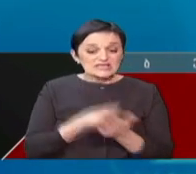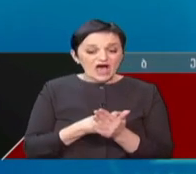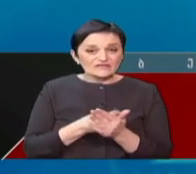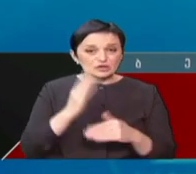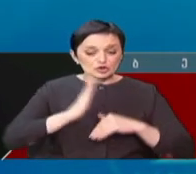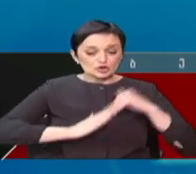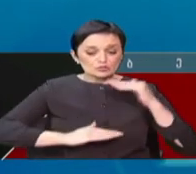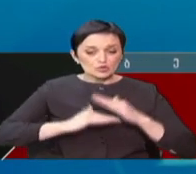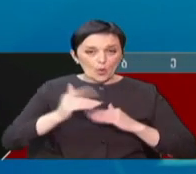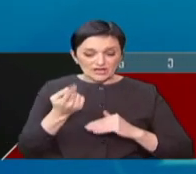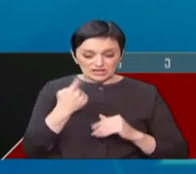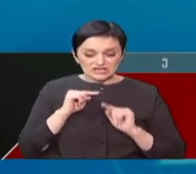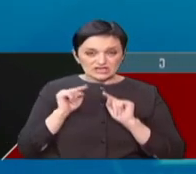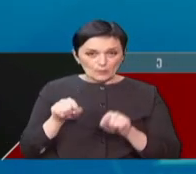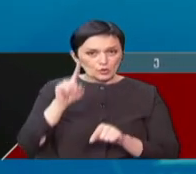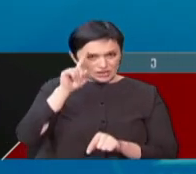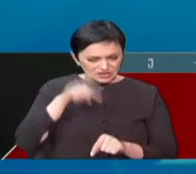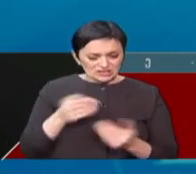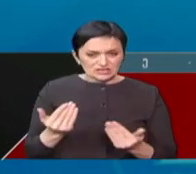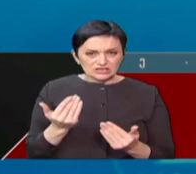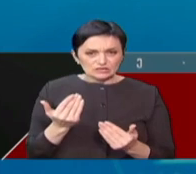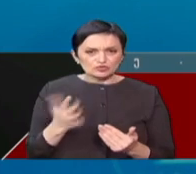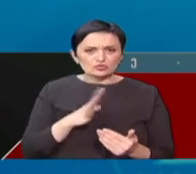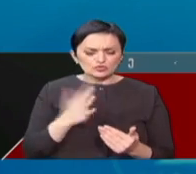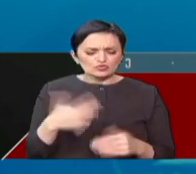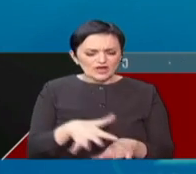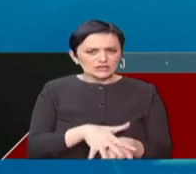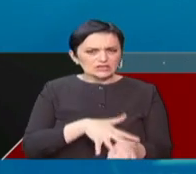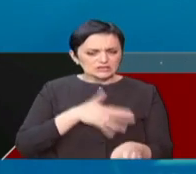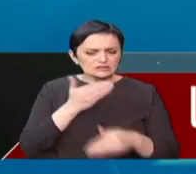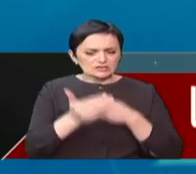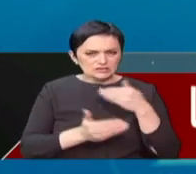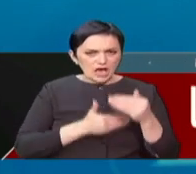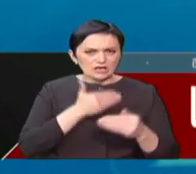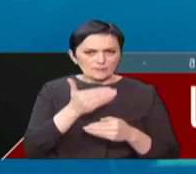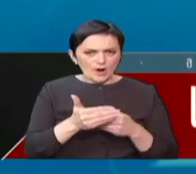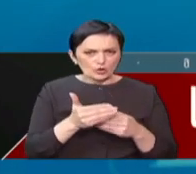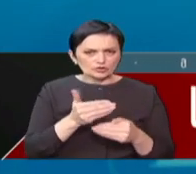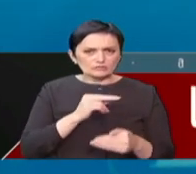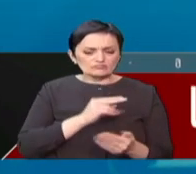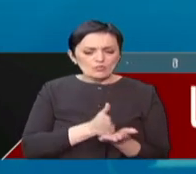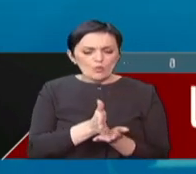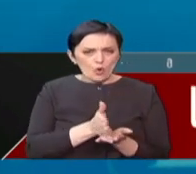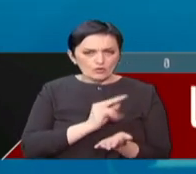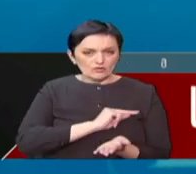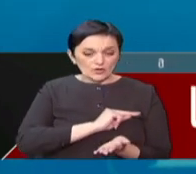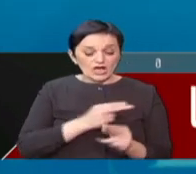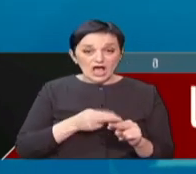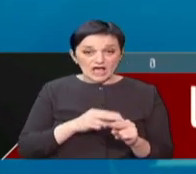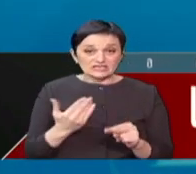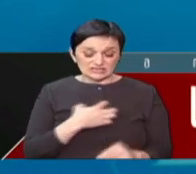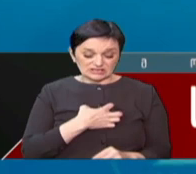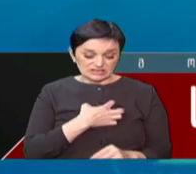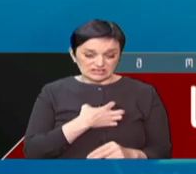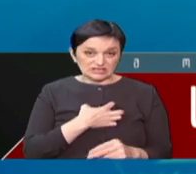profesias dabruneba და რომელშიც ციცის რომ საკმაოდ დიდი ხანი წარმატებულად მოღვაწეობდა, ამიტომ ეს გახდა